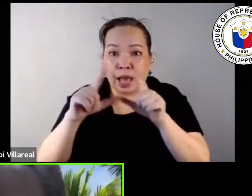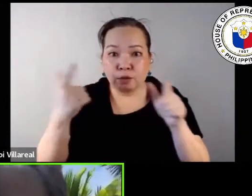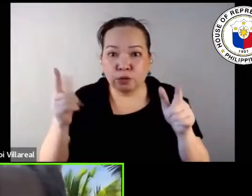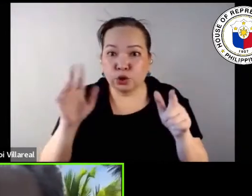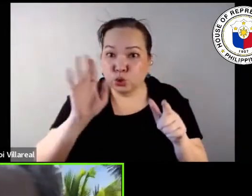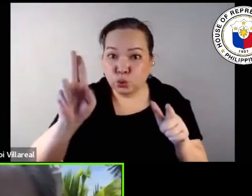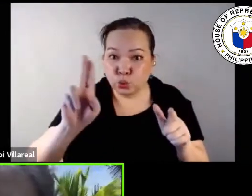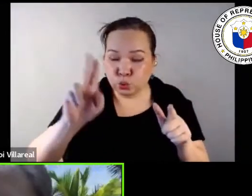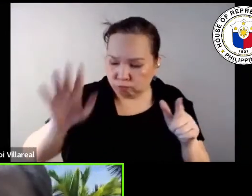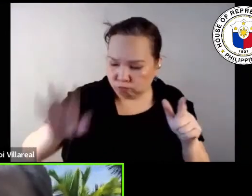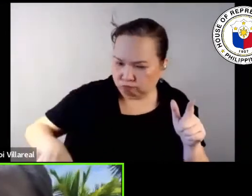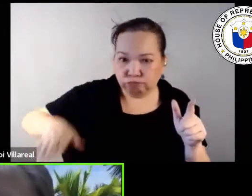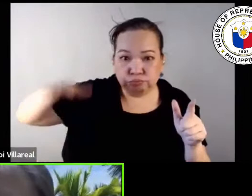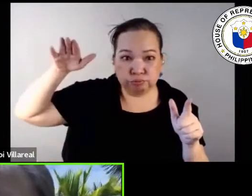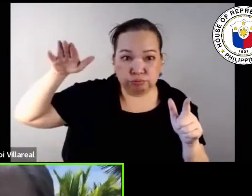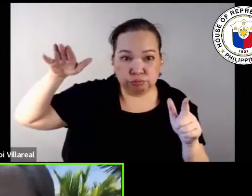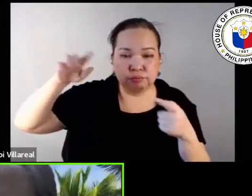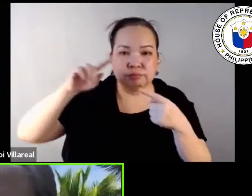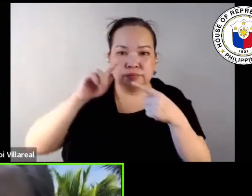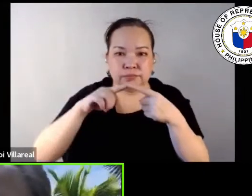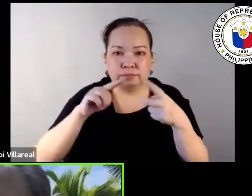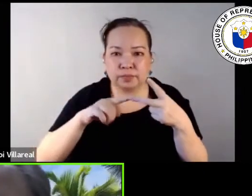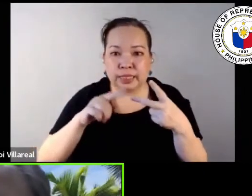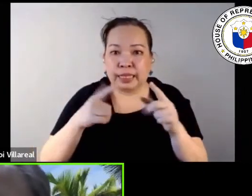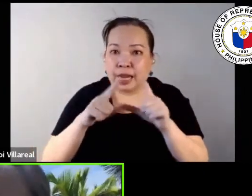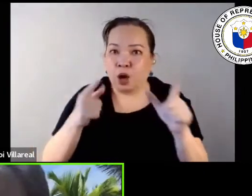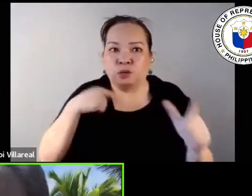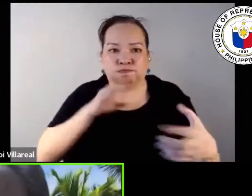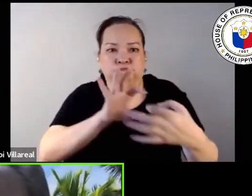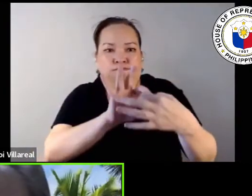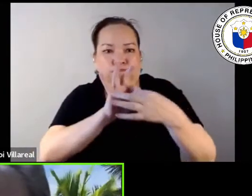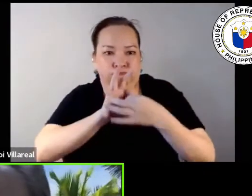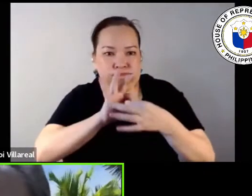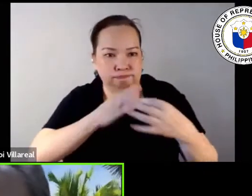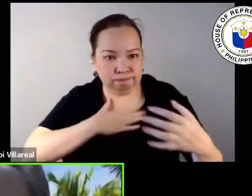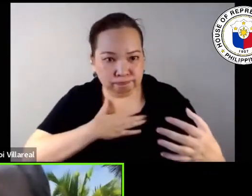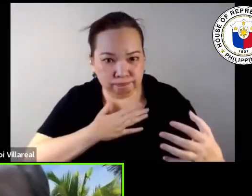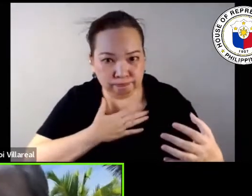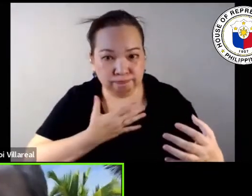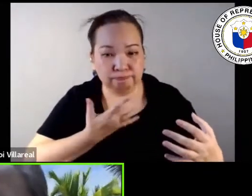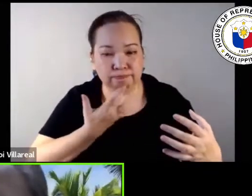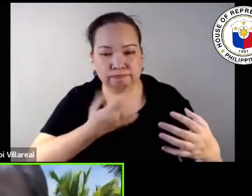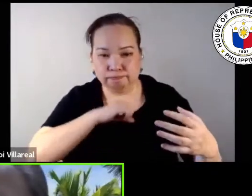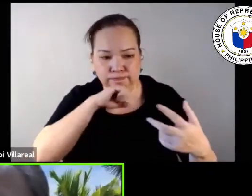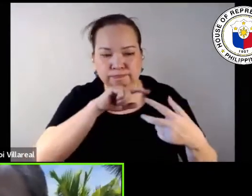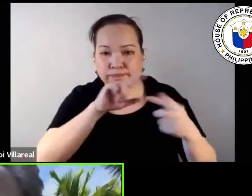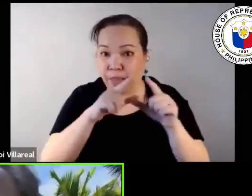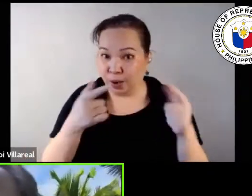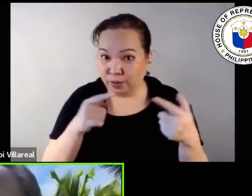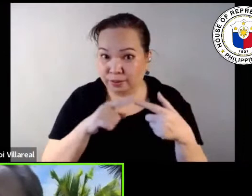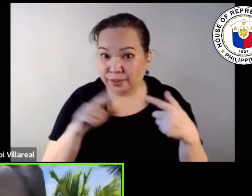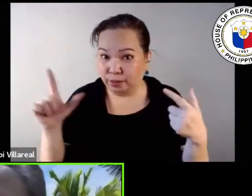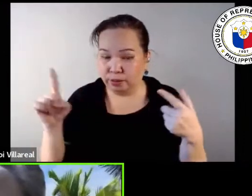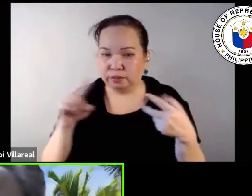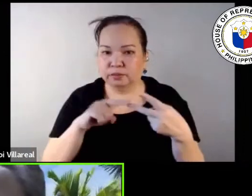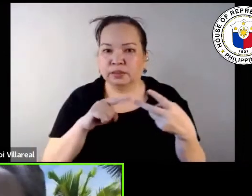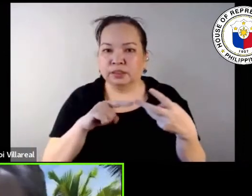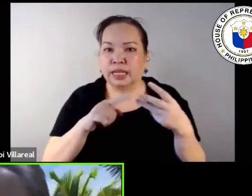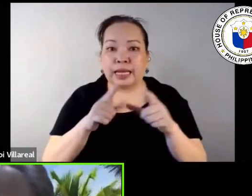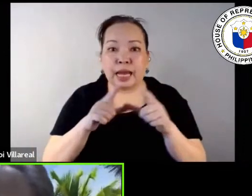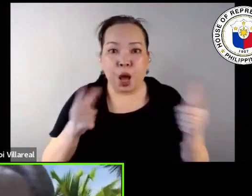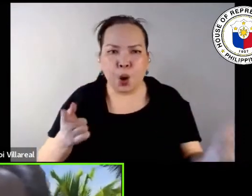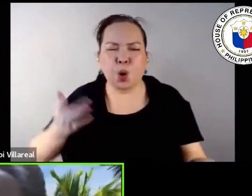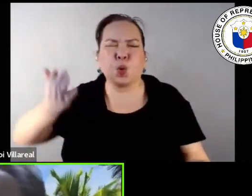with. It is the language you identify with. It is the language you